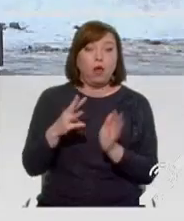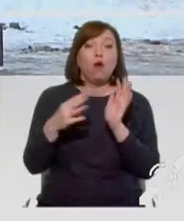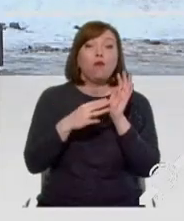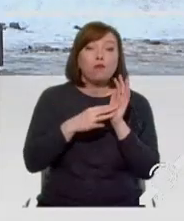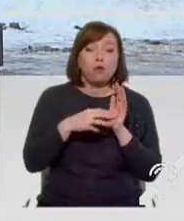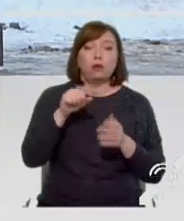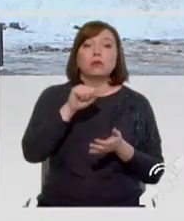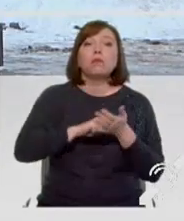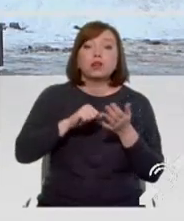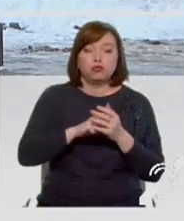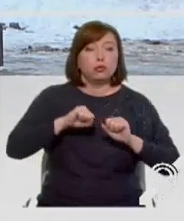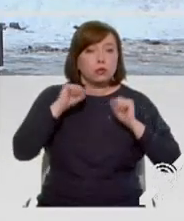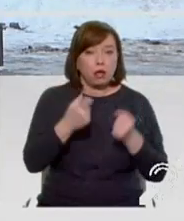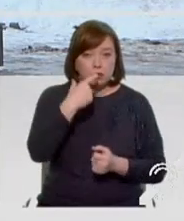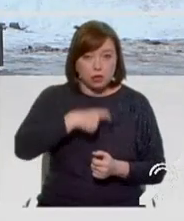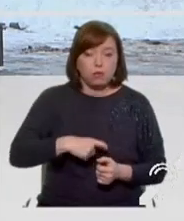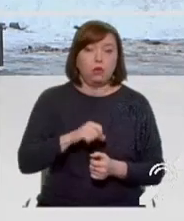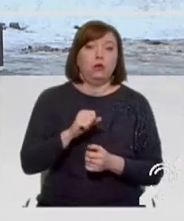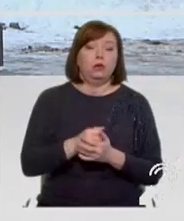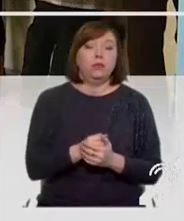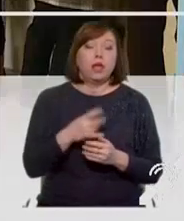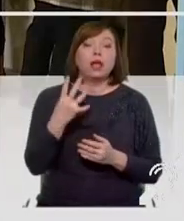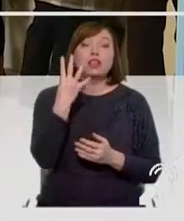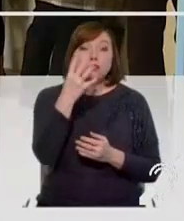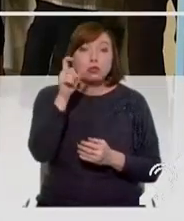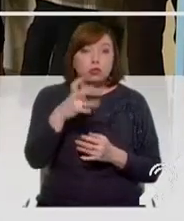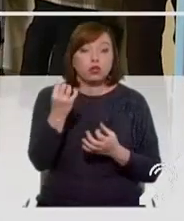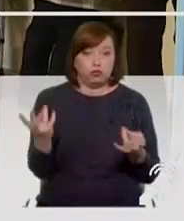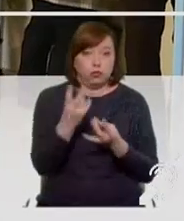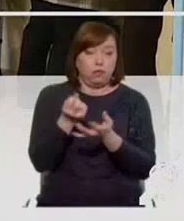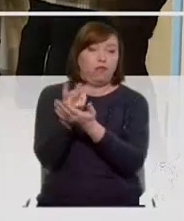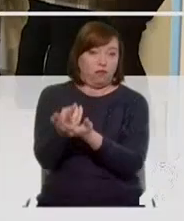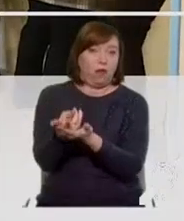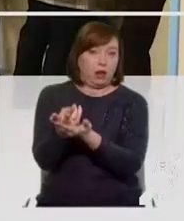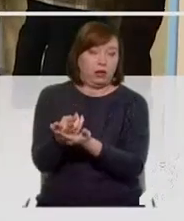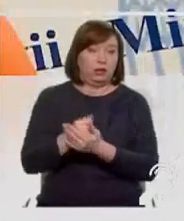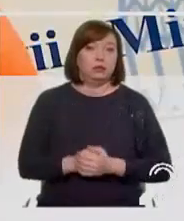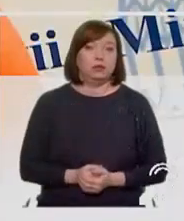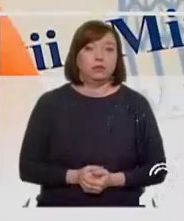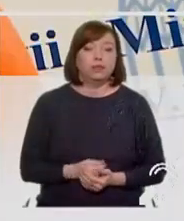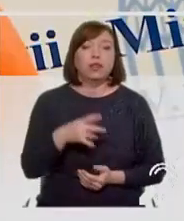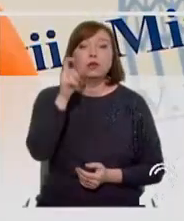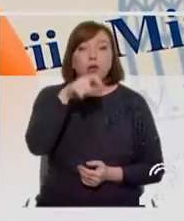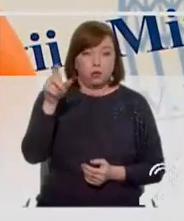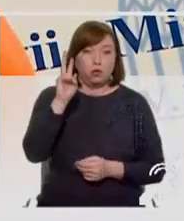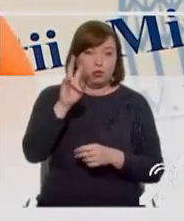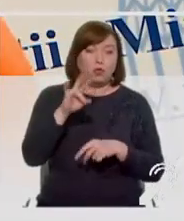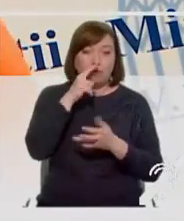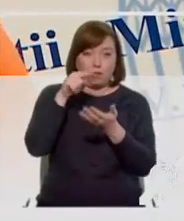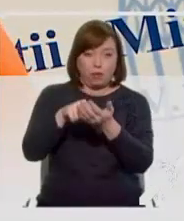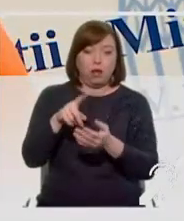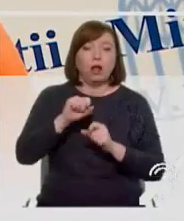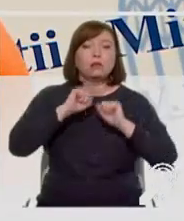cu degerături și 5 cu hipotermie. 4 sunt și astăzi internați la spital. Pacienții diagnosticați